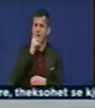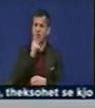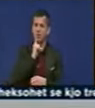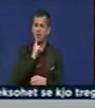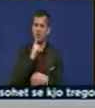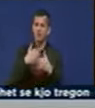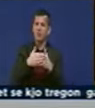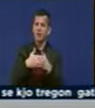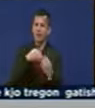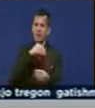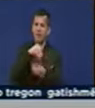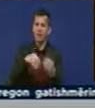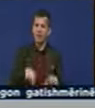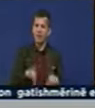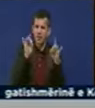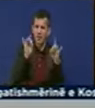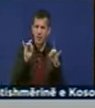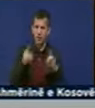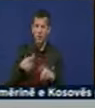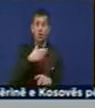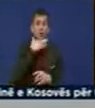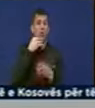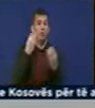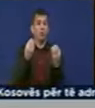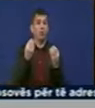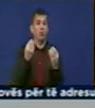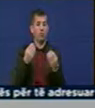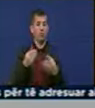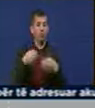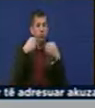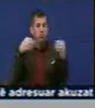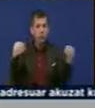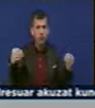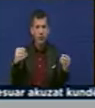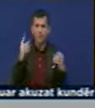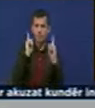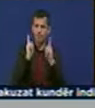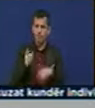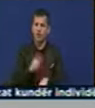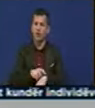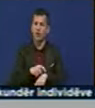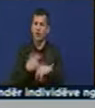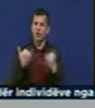tyre. Për te i fjalëve të bukra, është koha që të ndërmarim veprime